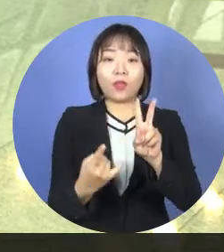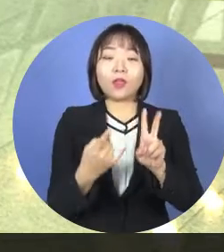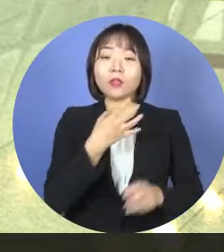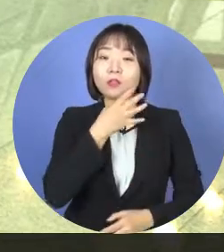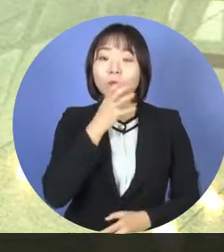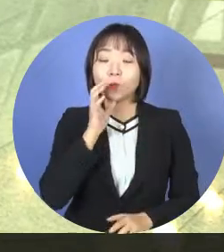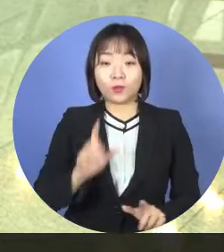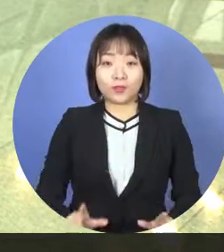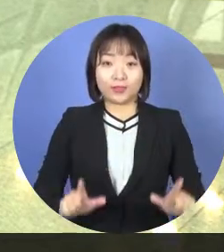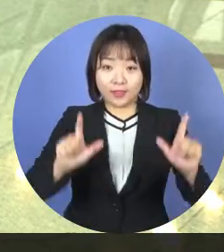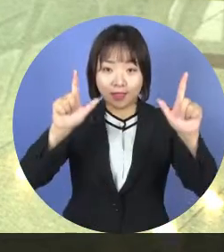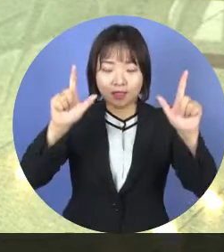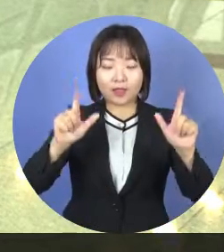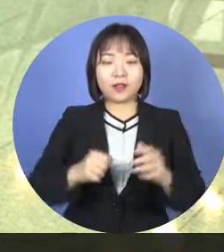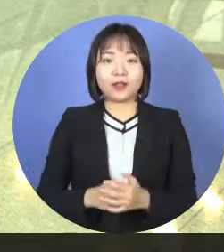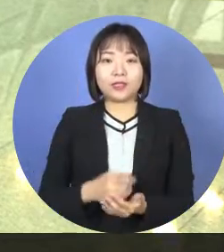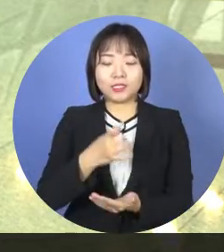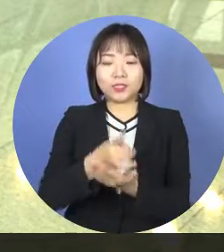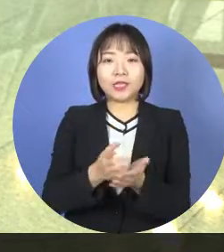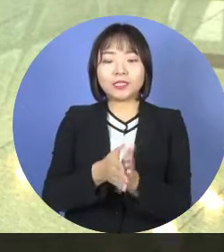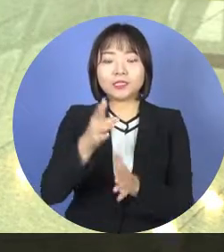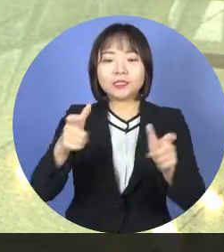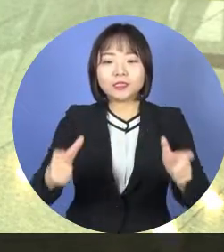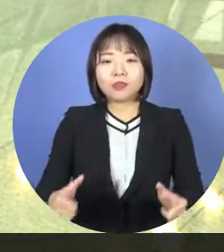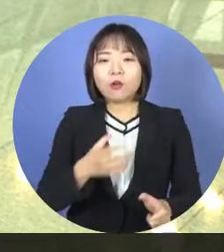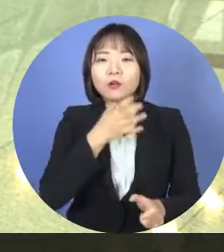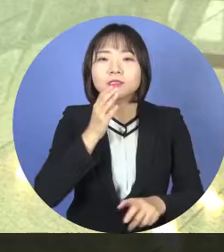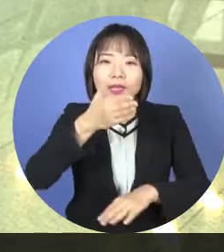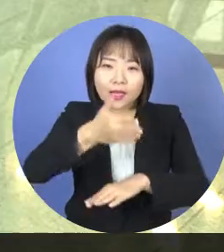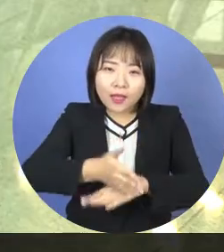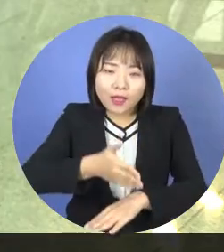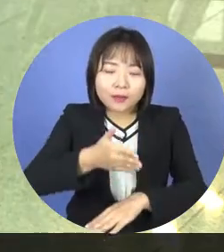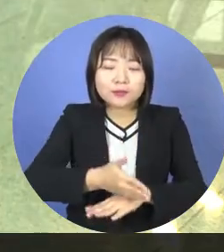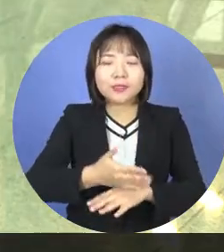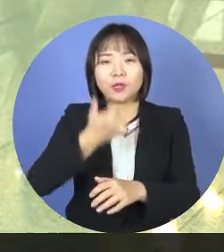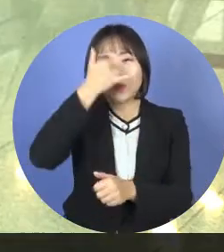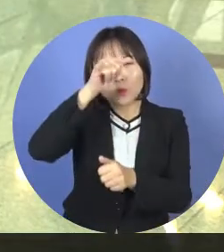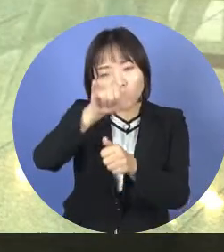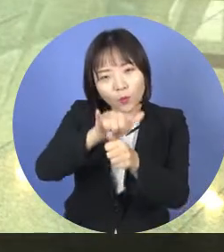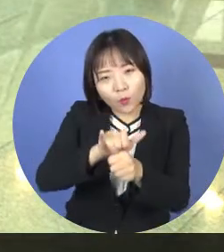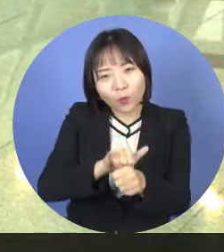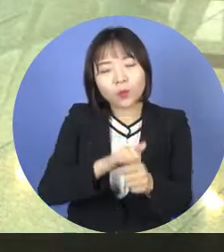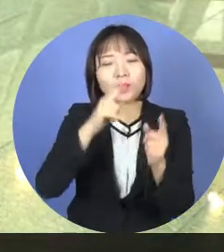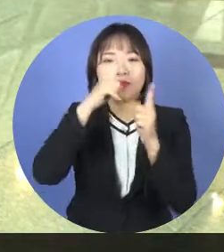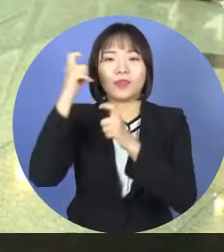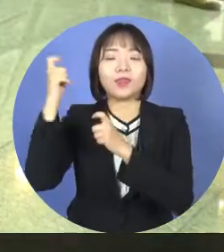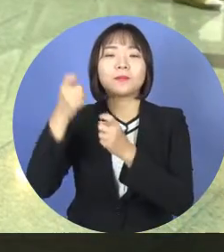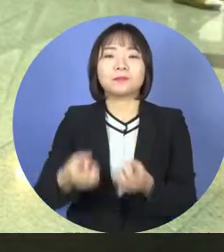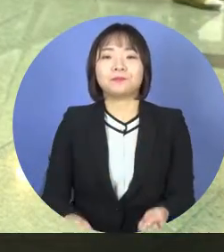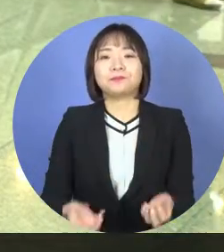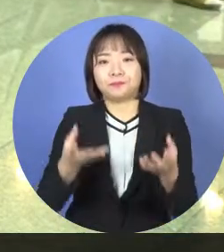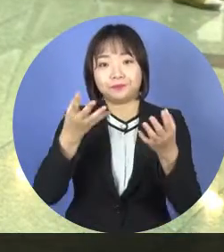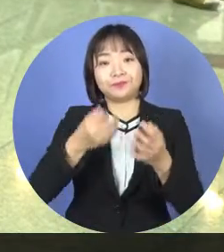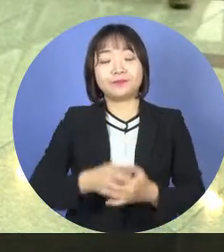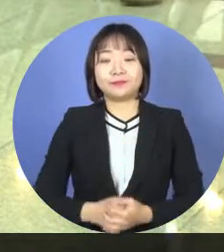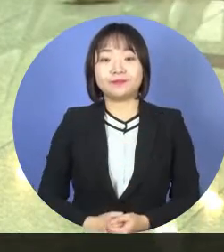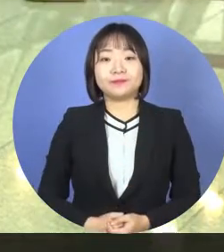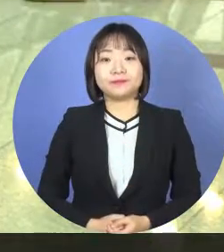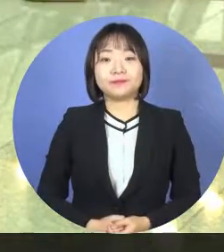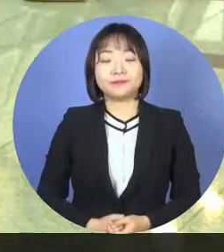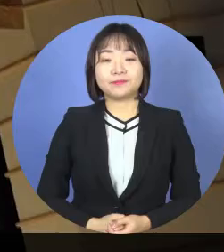제22회 노인의 날을 맞아 지역 어르신들에게 감사의 마음을 전하고 경로 효친 사상을 고취하기 위한 기념 행사를